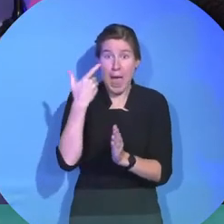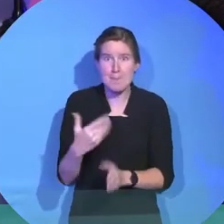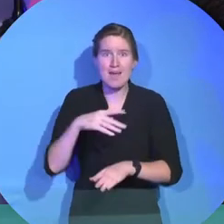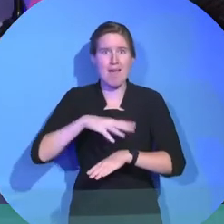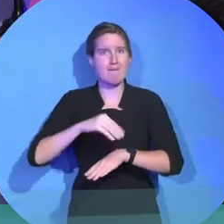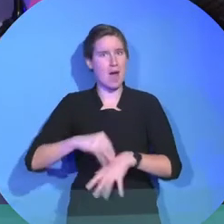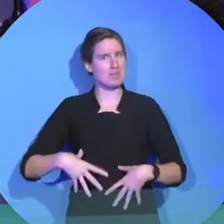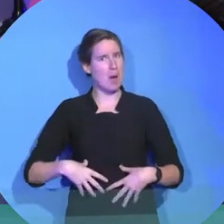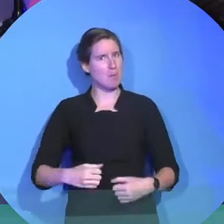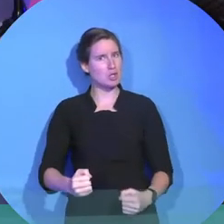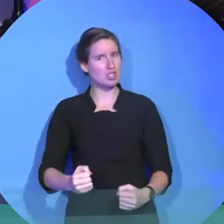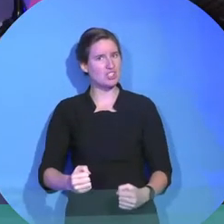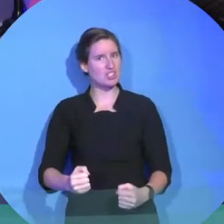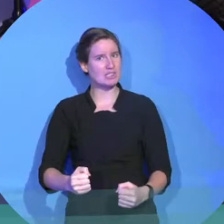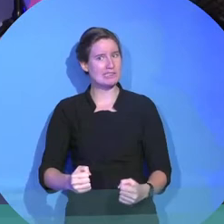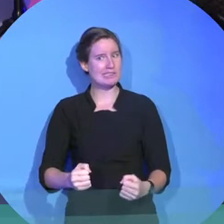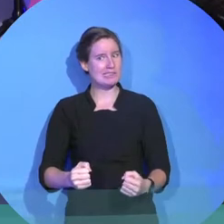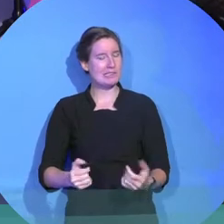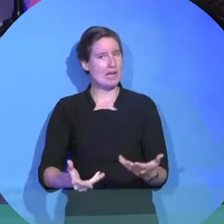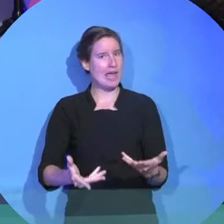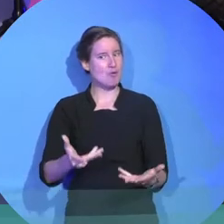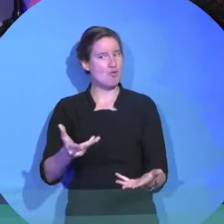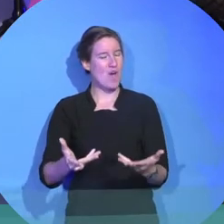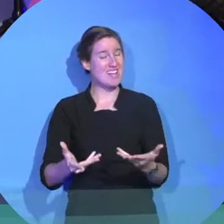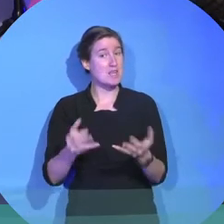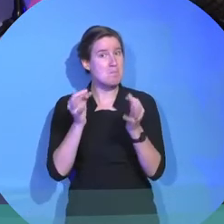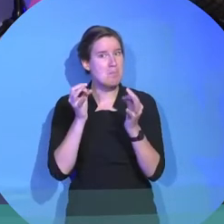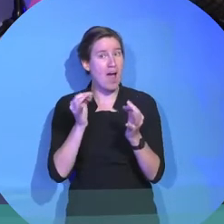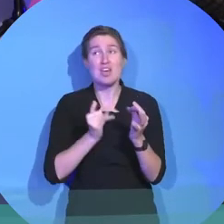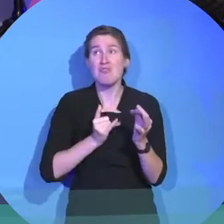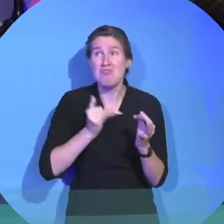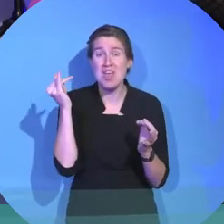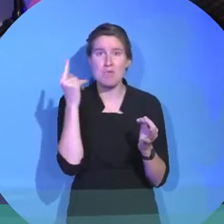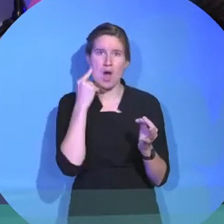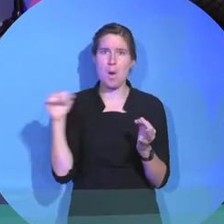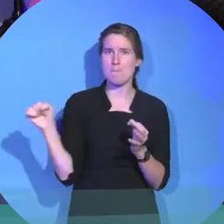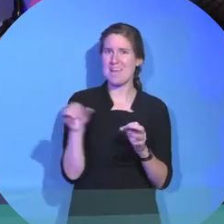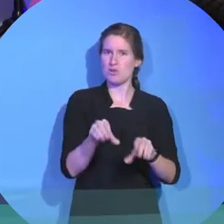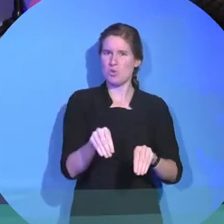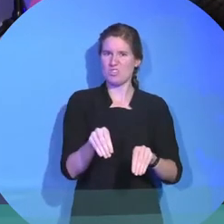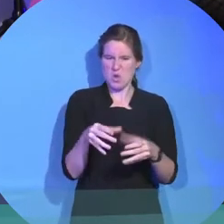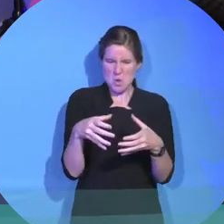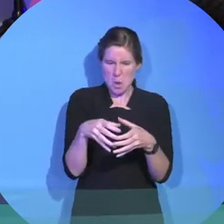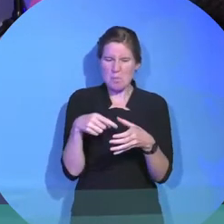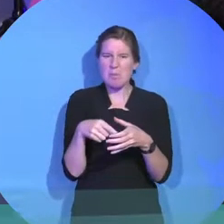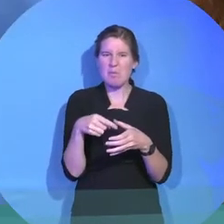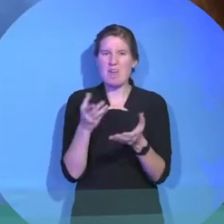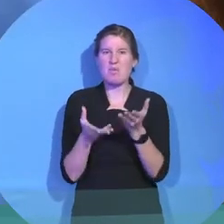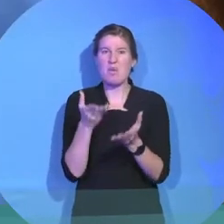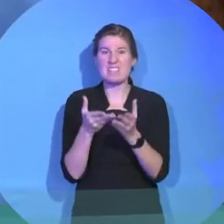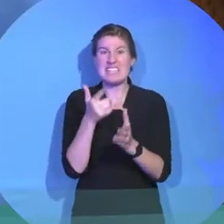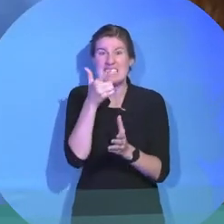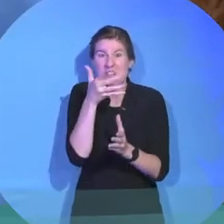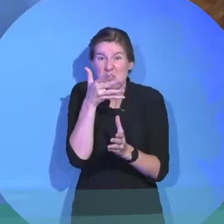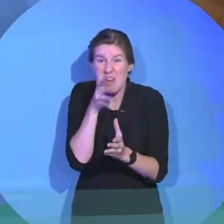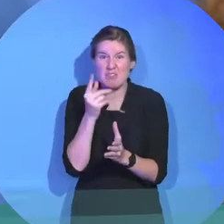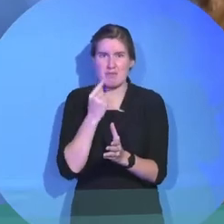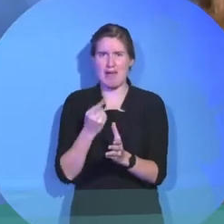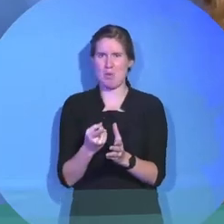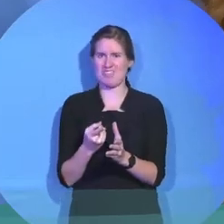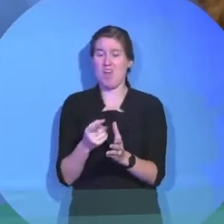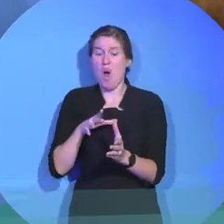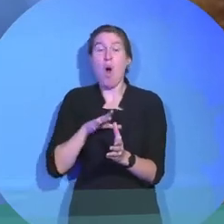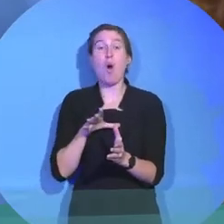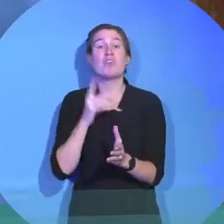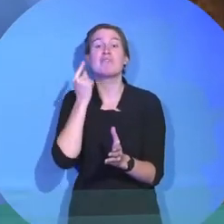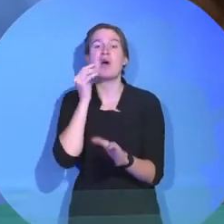je dan een goed beeld krijgen, dan is een groep van 57 vrouwen... Veel te klein. Precies. Ja. Ook nog geselecteerd via de abortuskliniek. Terwijl ik denk van, zoek